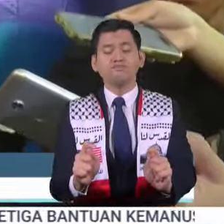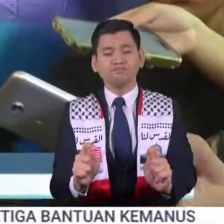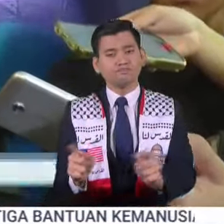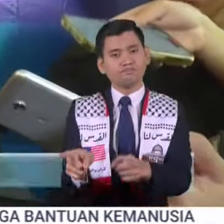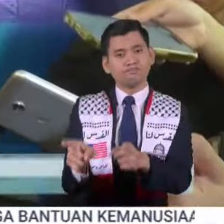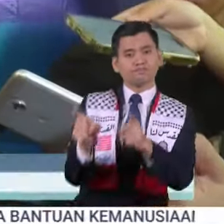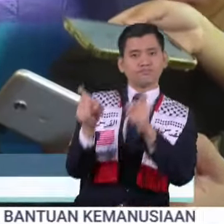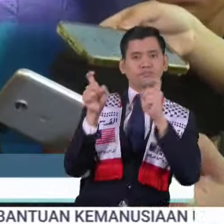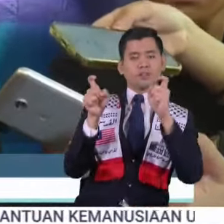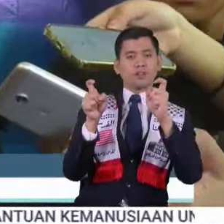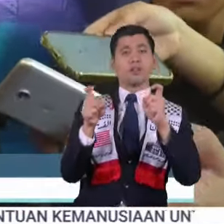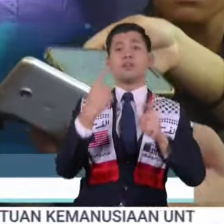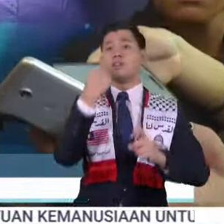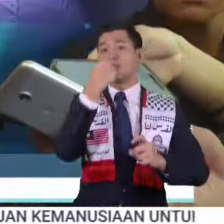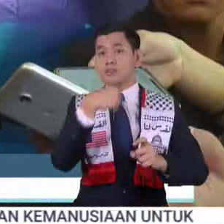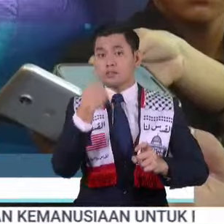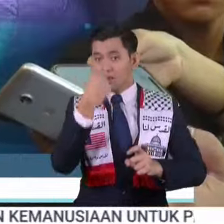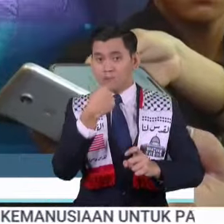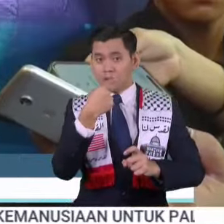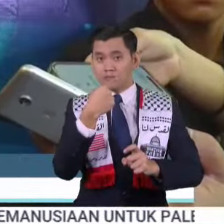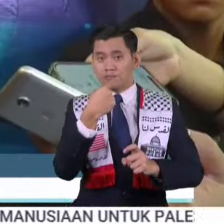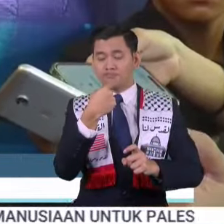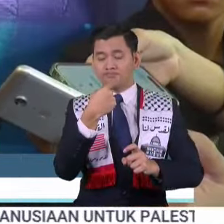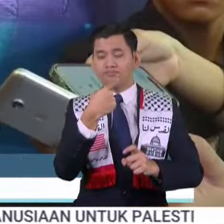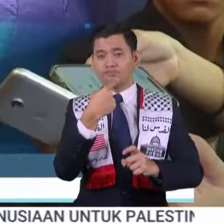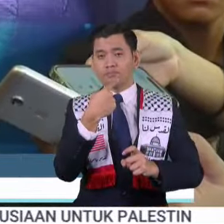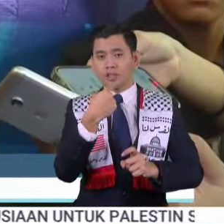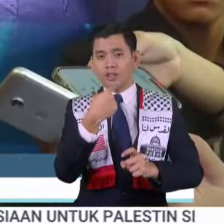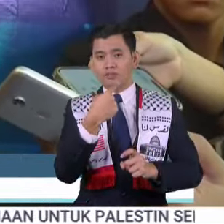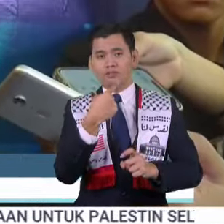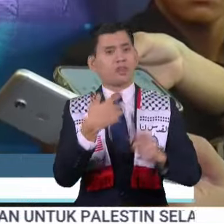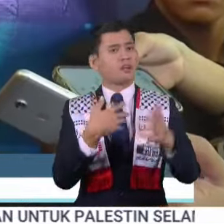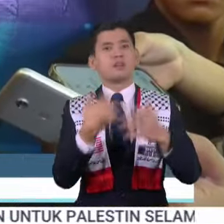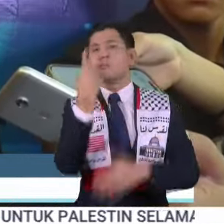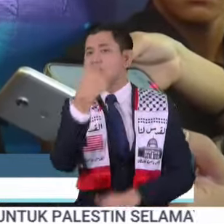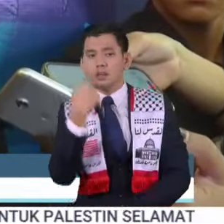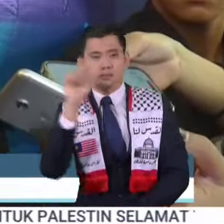tindakan kepada siapa juga pegawai anggota kita